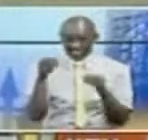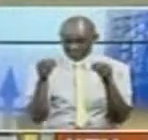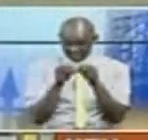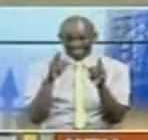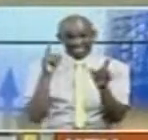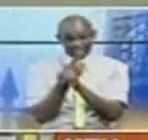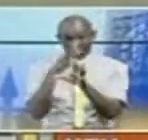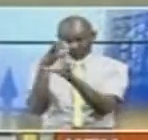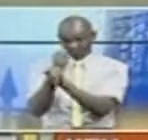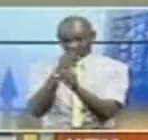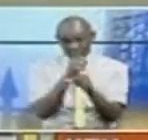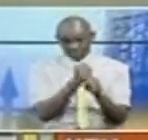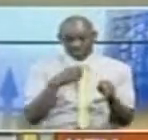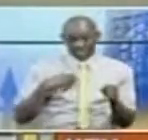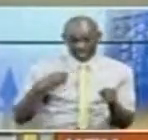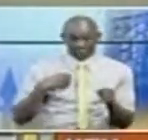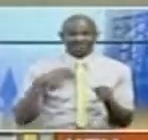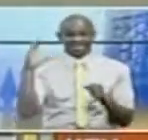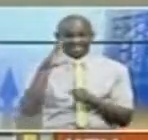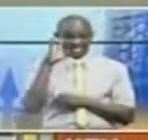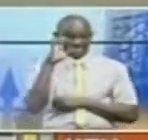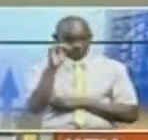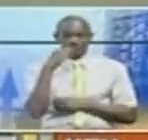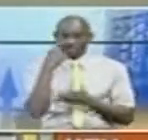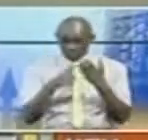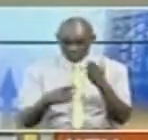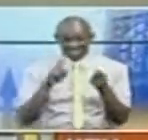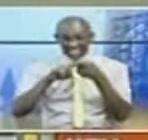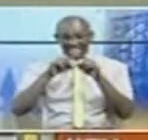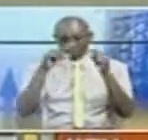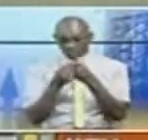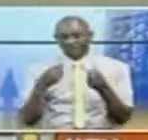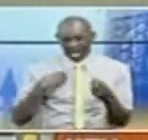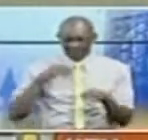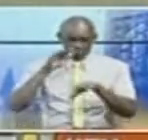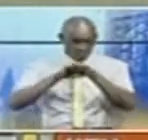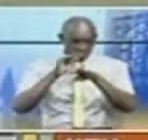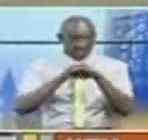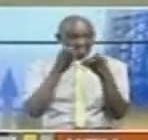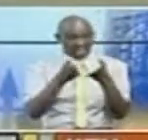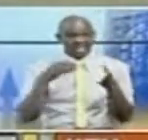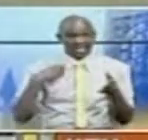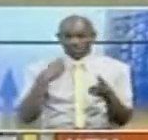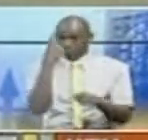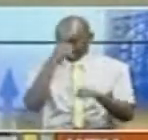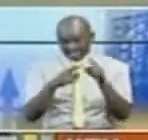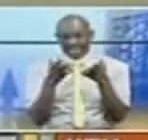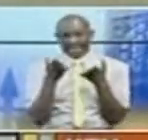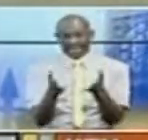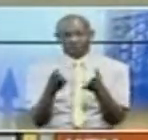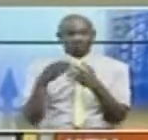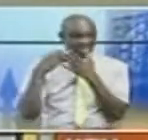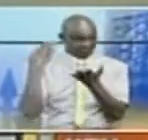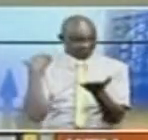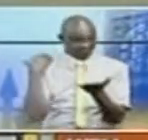washikadau, afisa mkuu mtendaji shollei alisema kampuni ya Standard Group imenakili matokeo mazuri katika kipindi cha mwaka mmoja